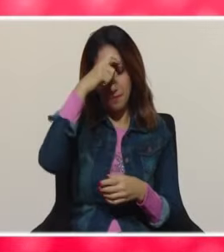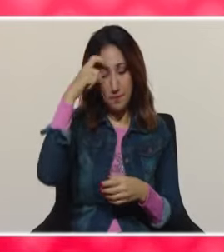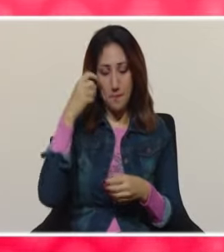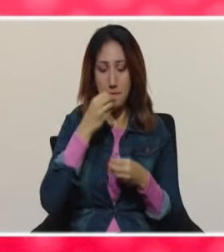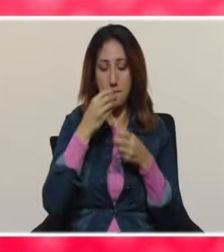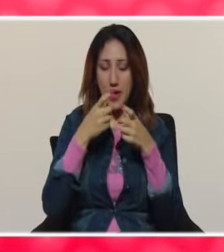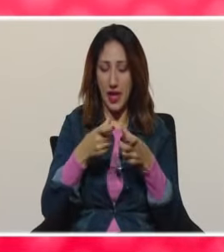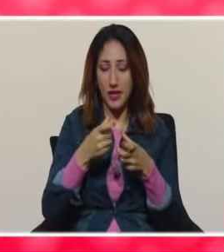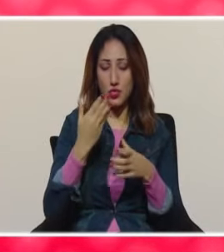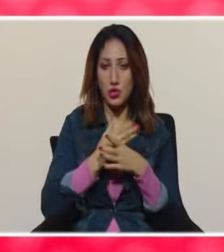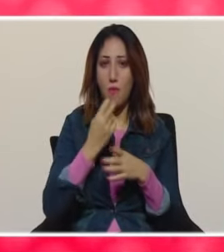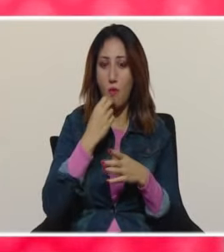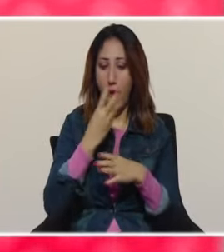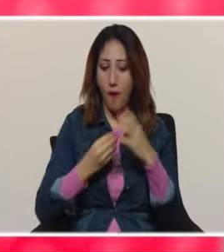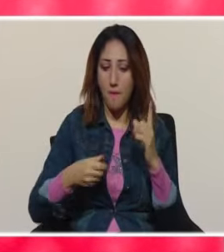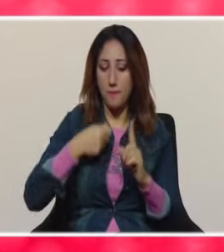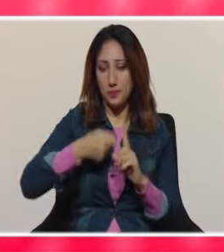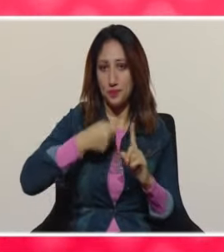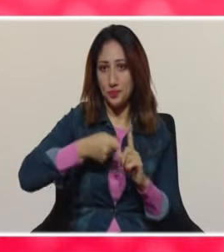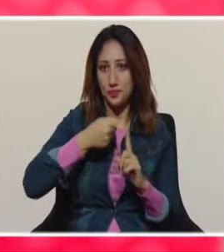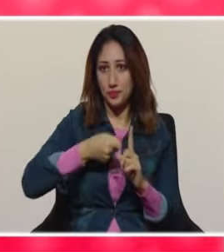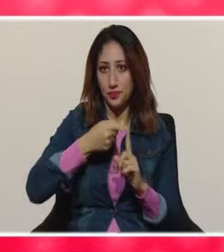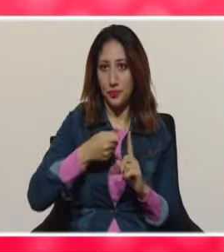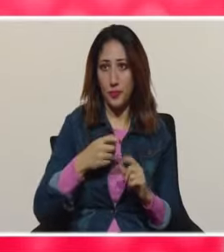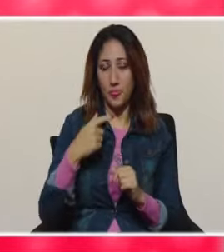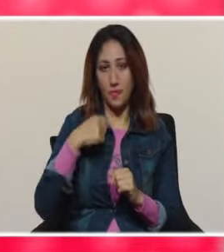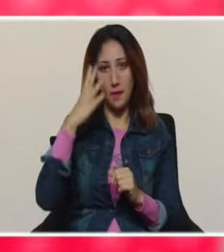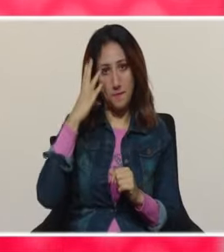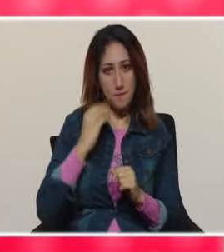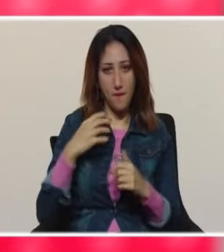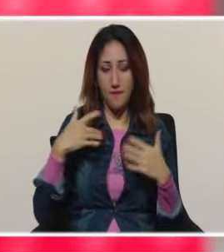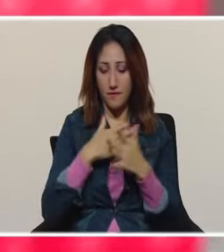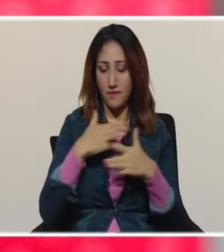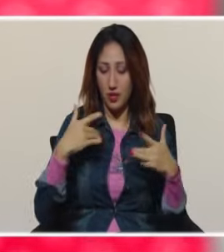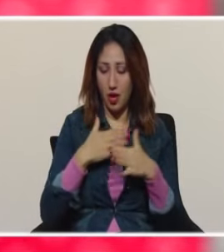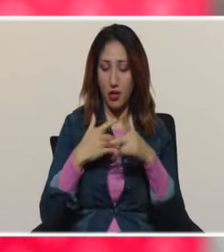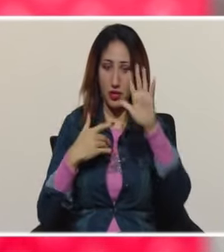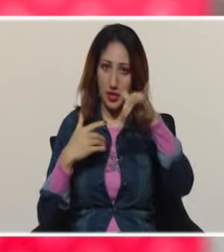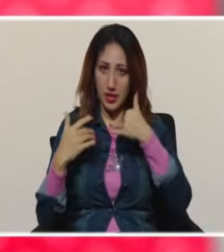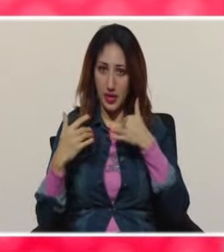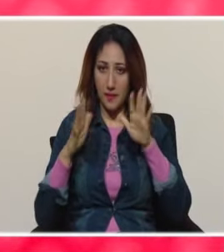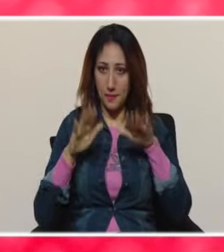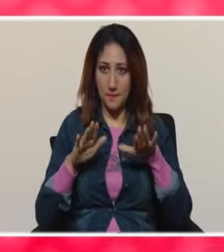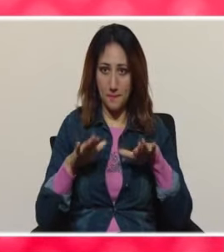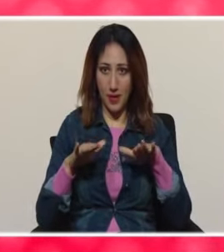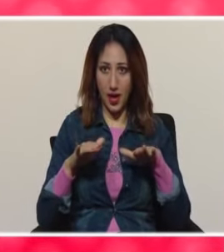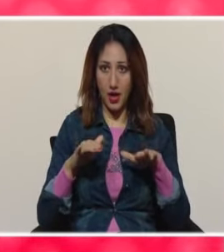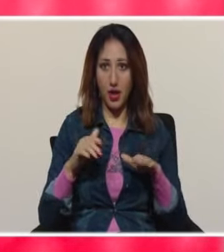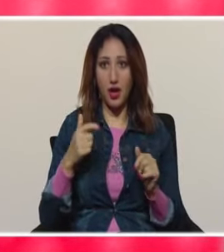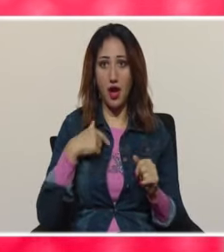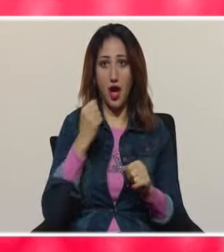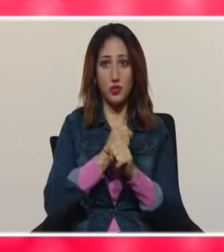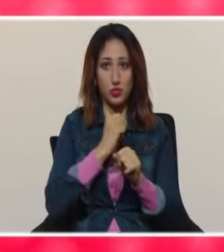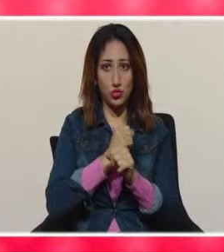دخلك وتقدري تصرفي بيها على سبيلك. ايوه انا مبسوطه جدا فرحانه ان المكنه ان هي جات لي وان انا